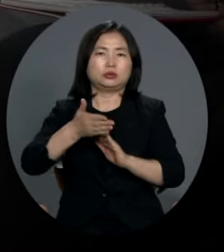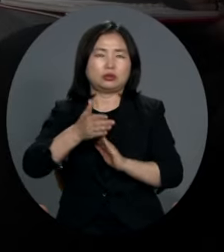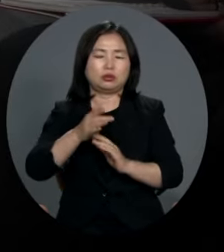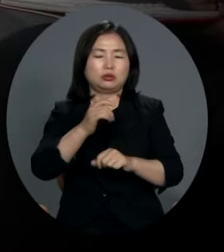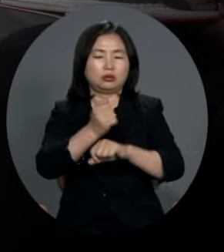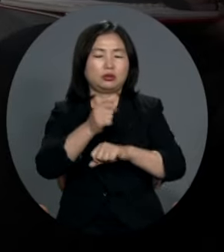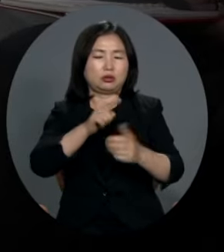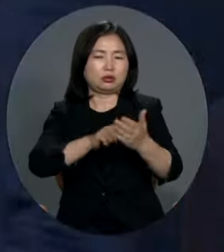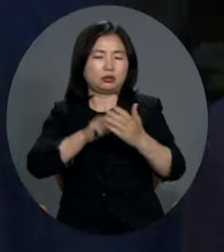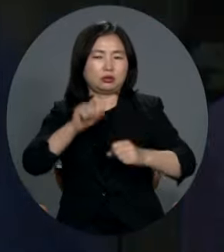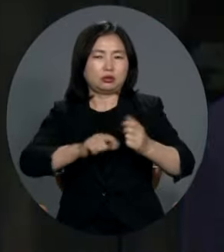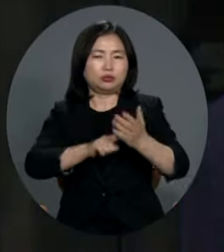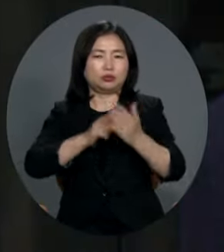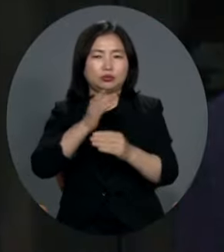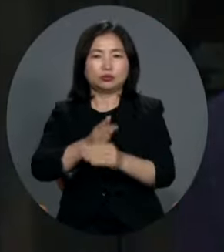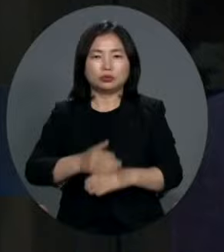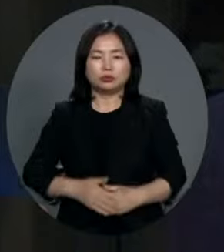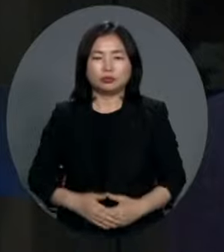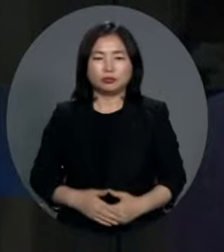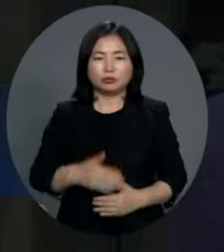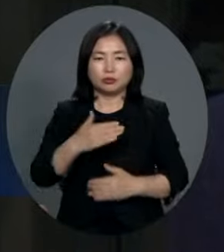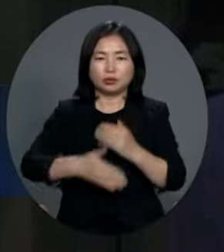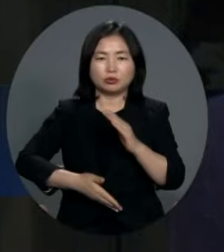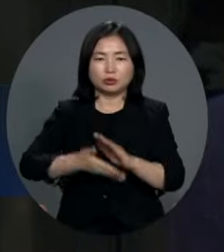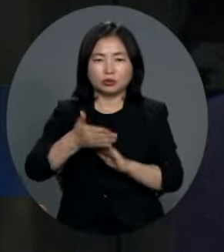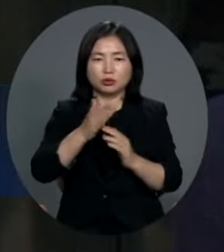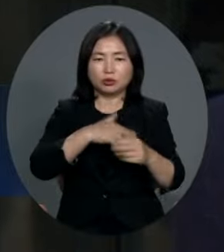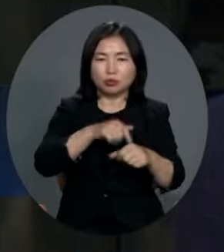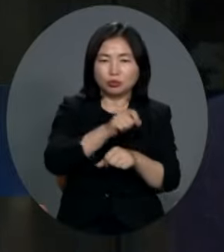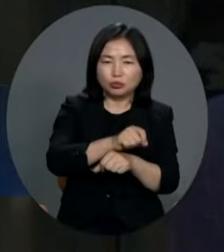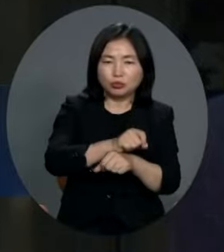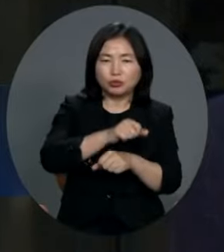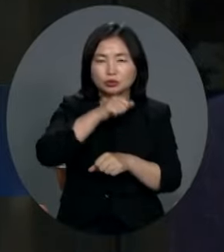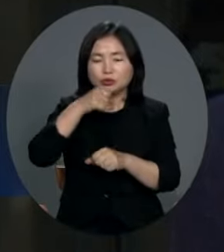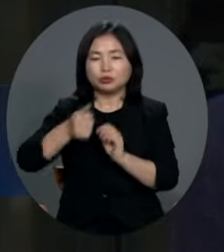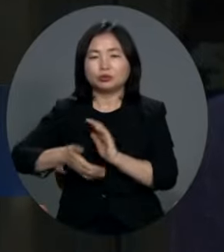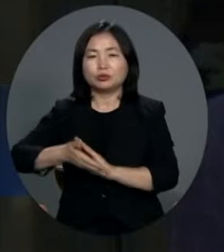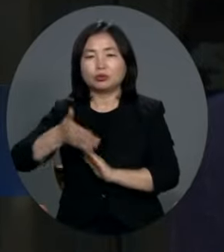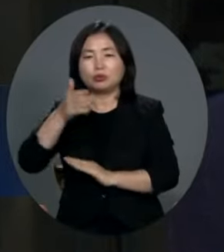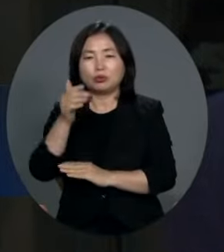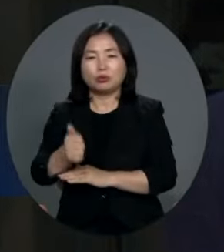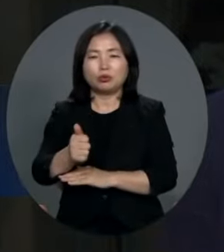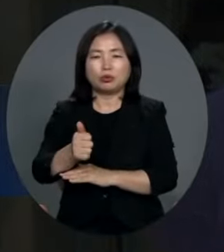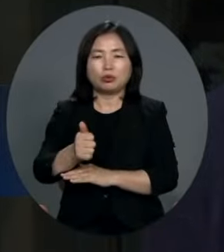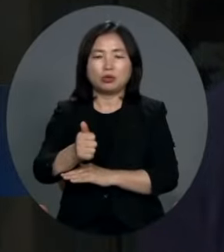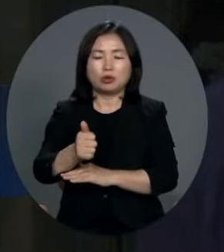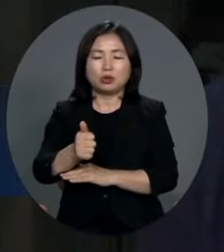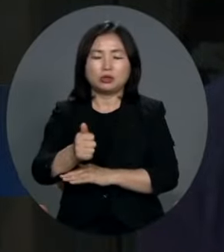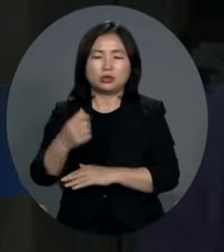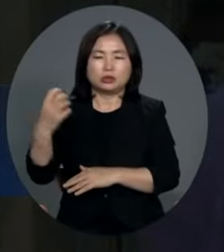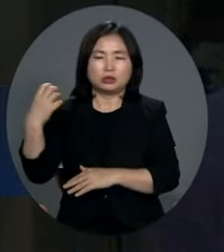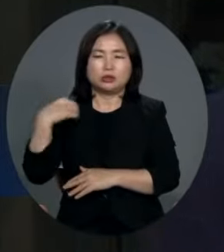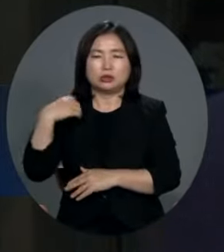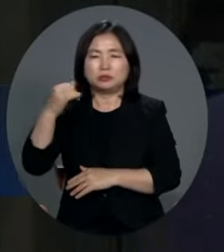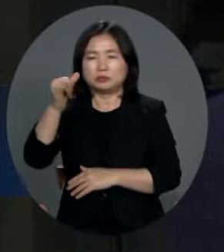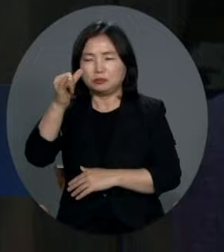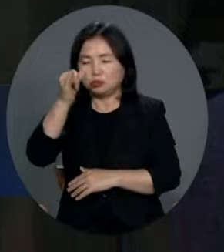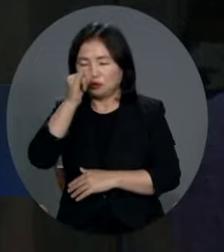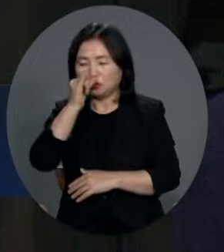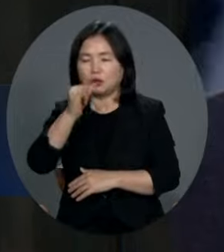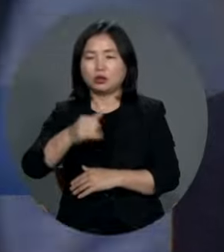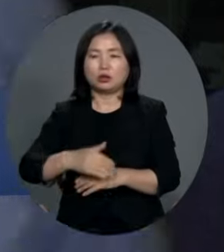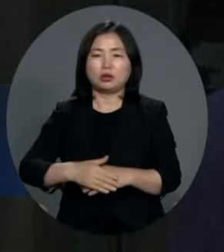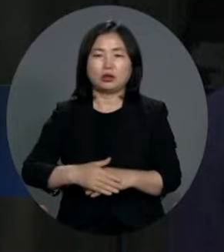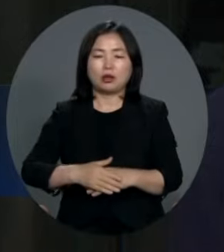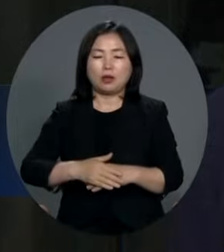있다는 지적입니다 대구시 공무원과 공주시장은 분명히 책임지고